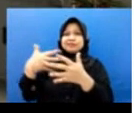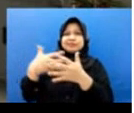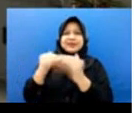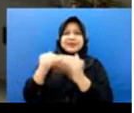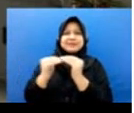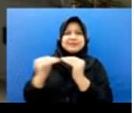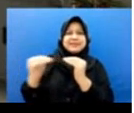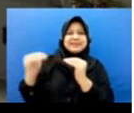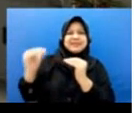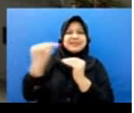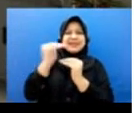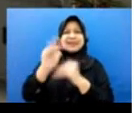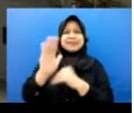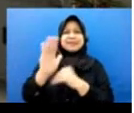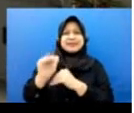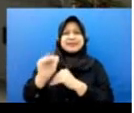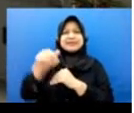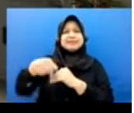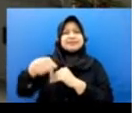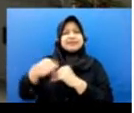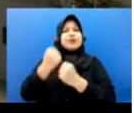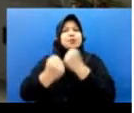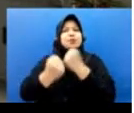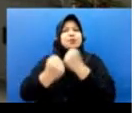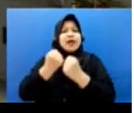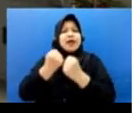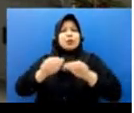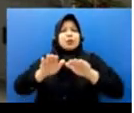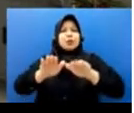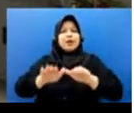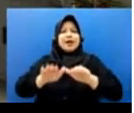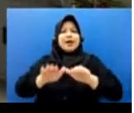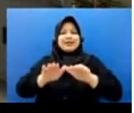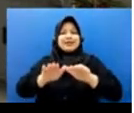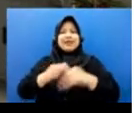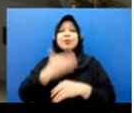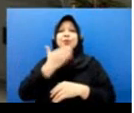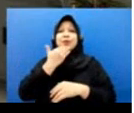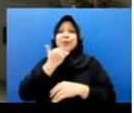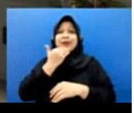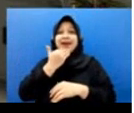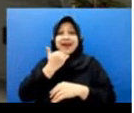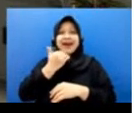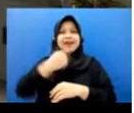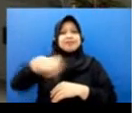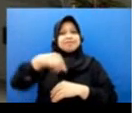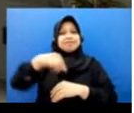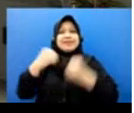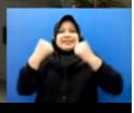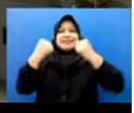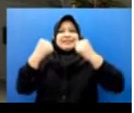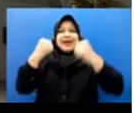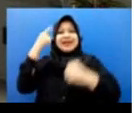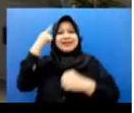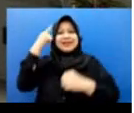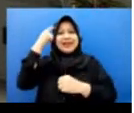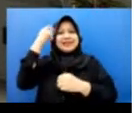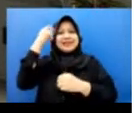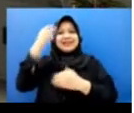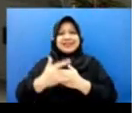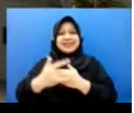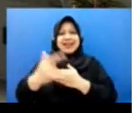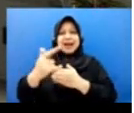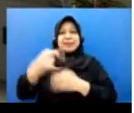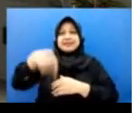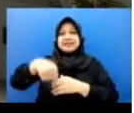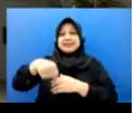untuk ekstra hati-hati. Mudah-mudahan ini tidak mengurangi semangat kita untuk belajar karena kita sudah sampai di pelajaran